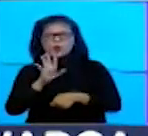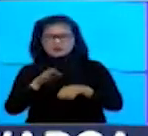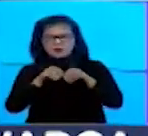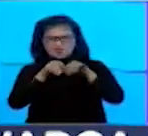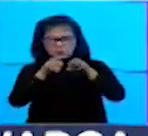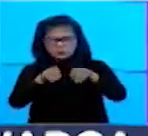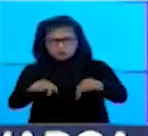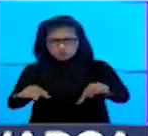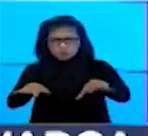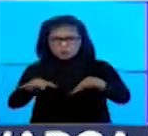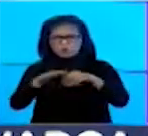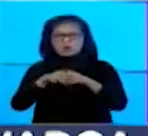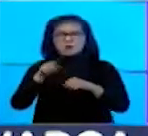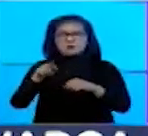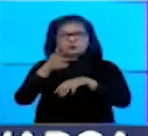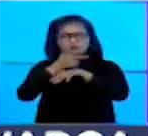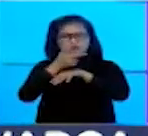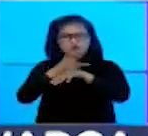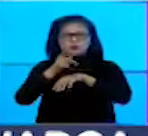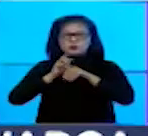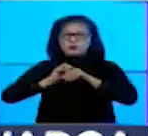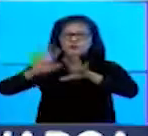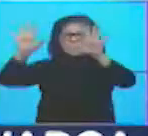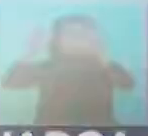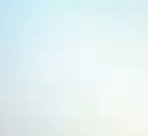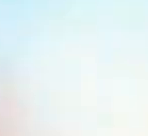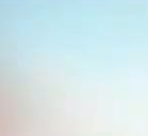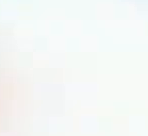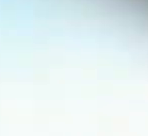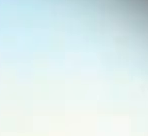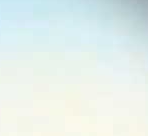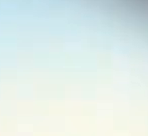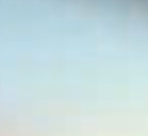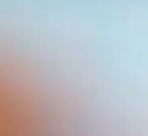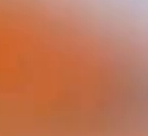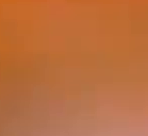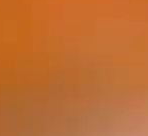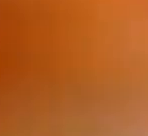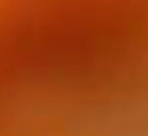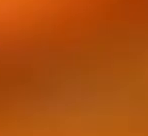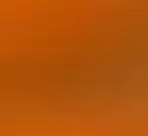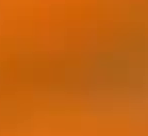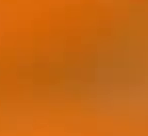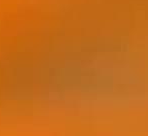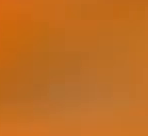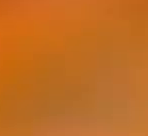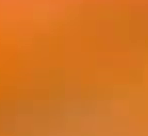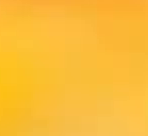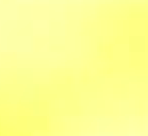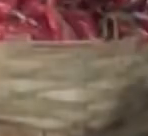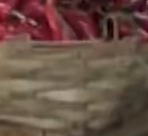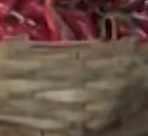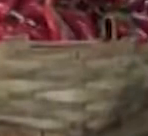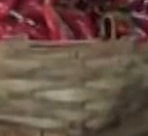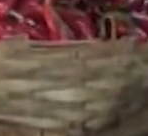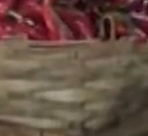beredar dan menjadi pembicaraan meresahkan warga di Banyuwangi, Jawa Timur. Video yang beredar di tengah warga saat harga cabai melambung ini pun